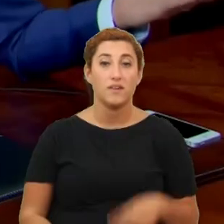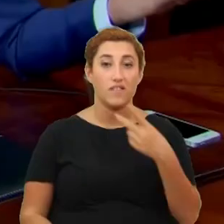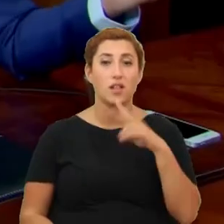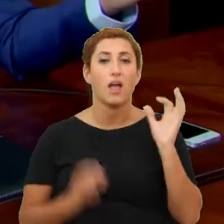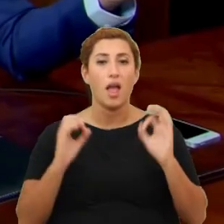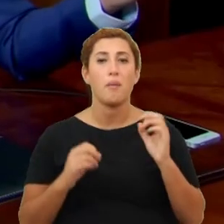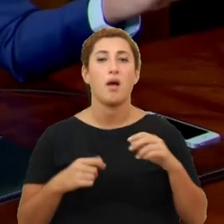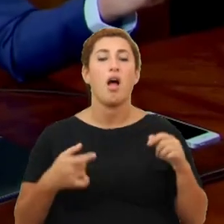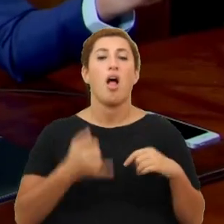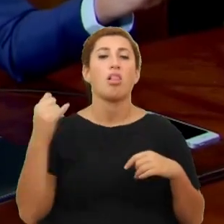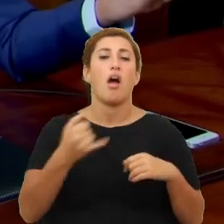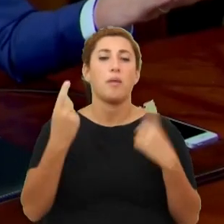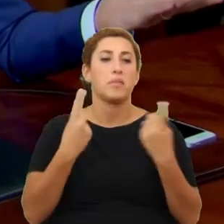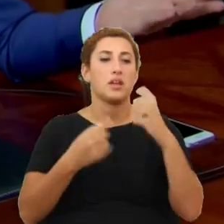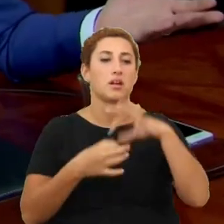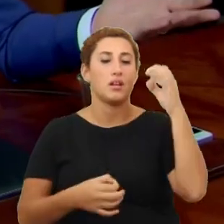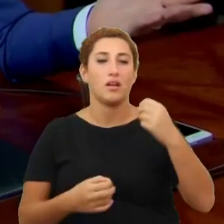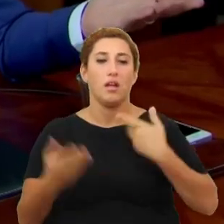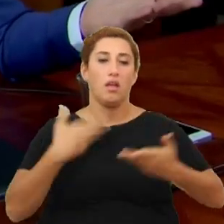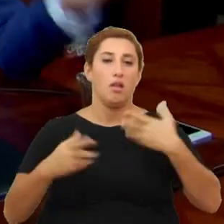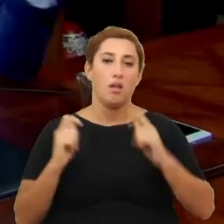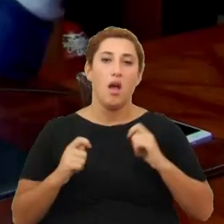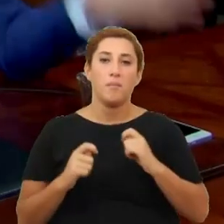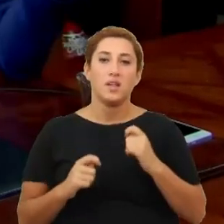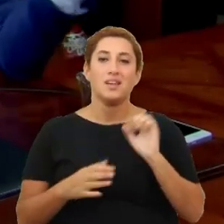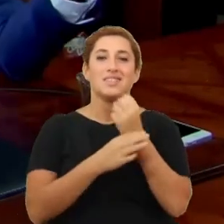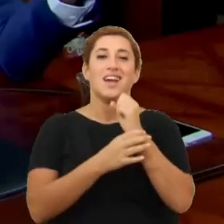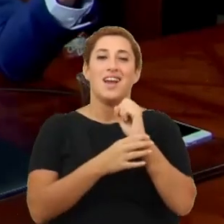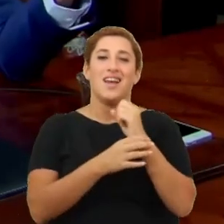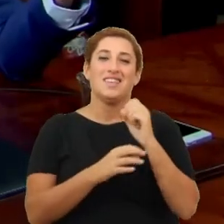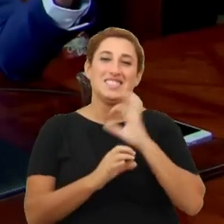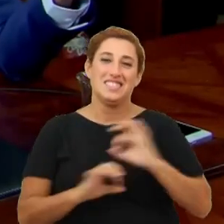Villada sürekli alay edilen biri olarak muamele gördüm ya. Sakarlığımla.